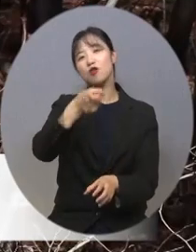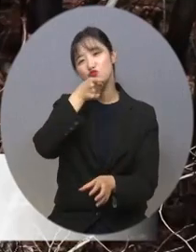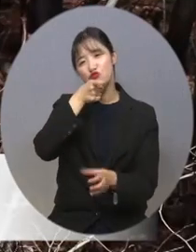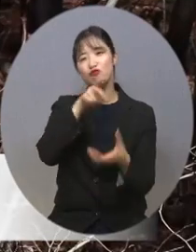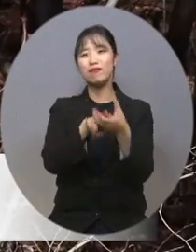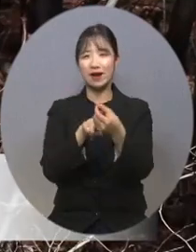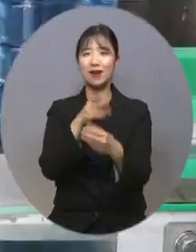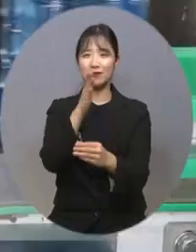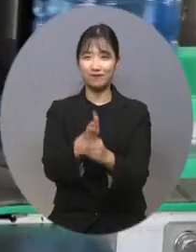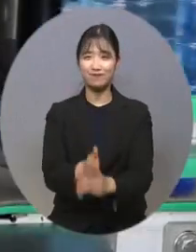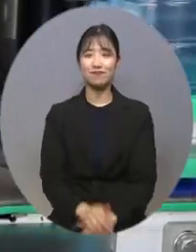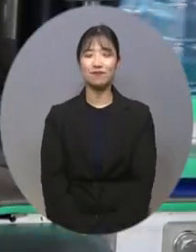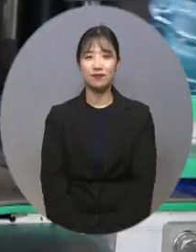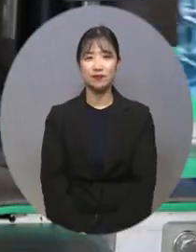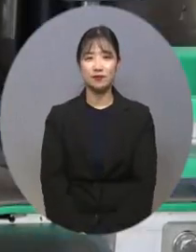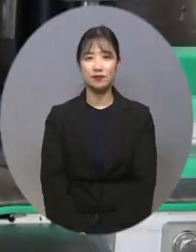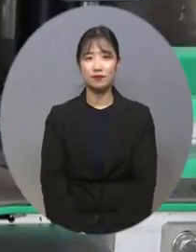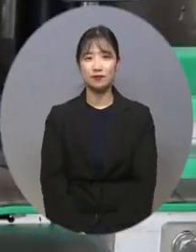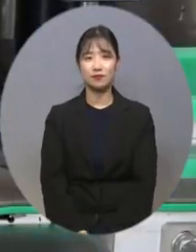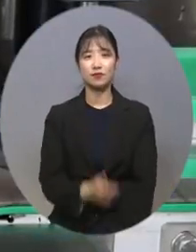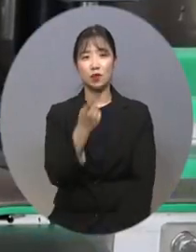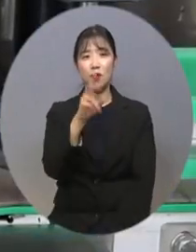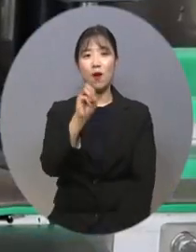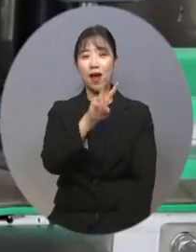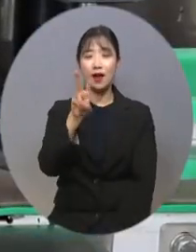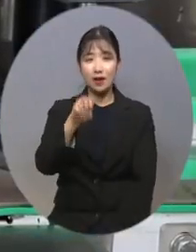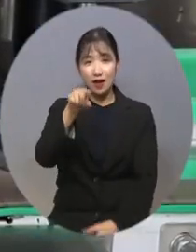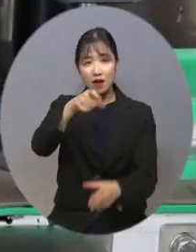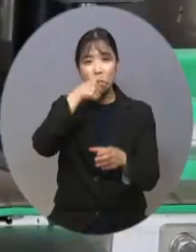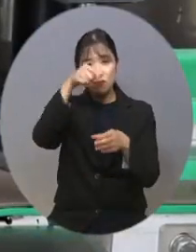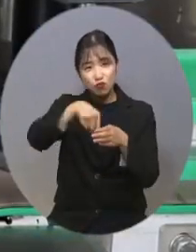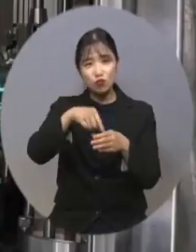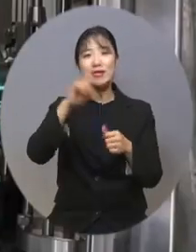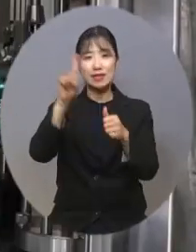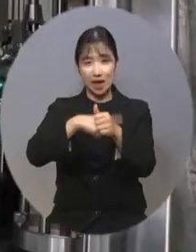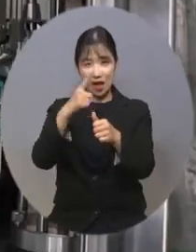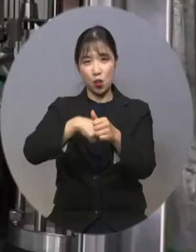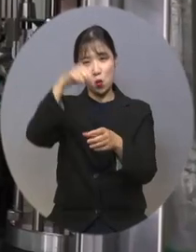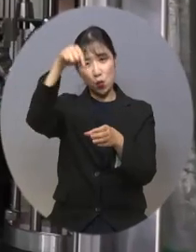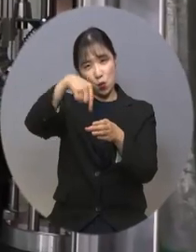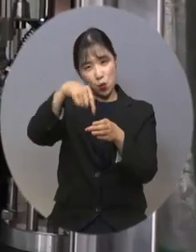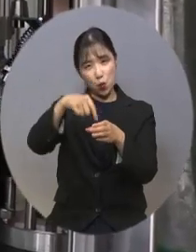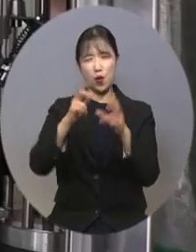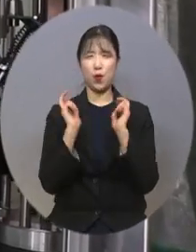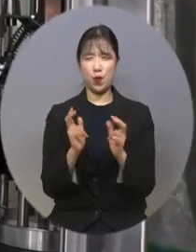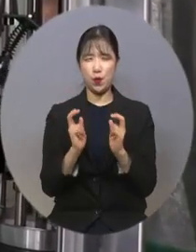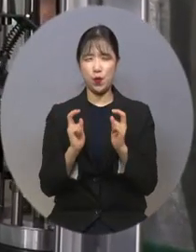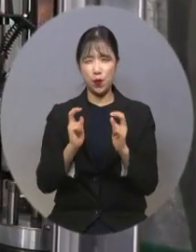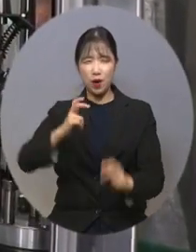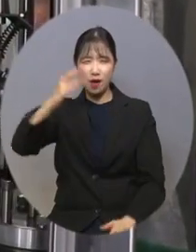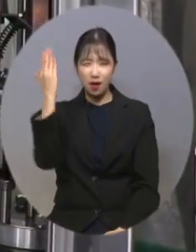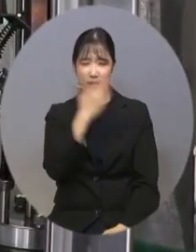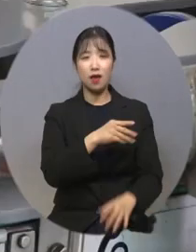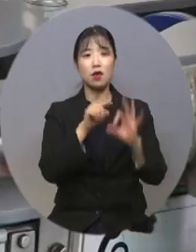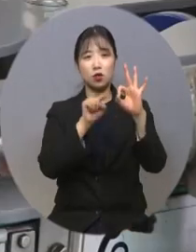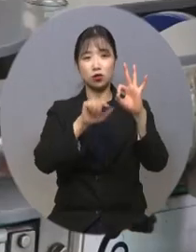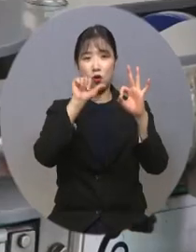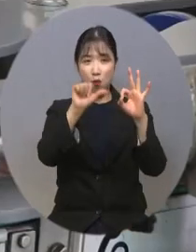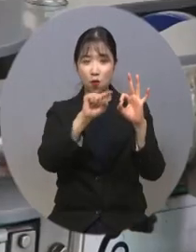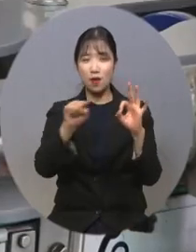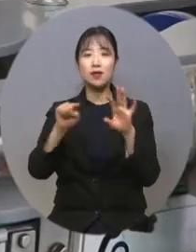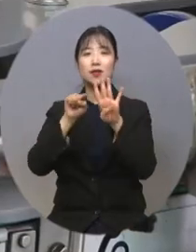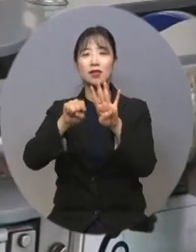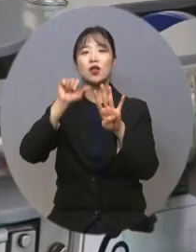판매하고 있습니다. 광양 고로쇠 약수는 현대화, 자동화된 시설까지 갖춘 정제장에서 0.5에서